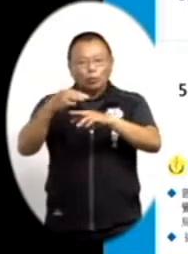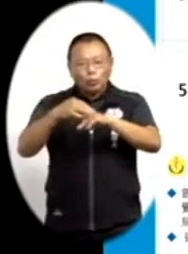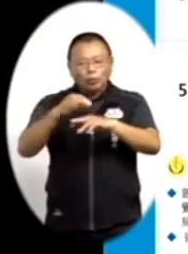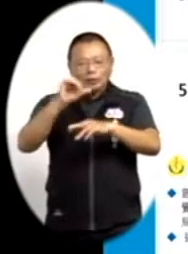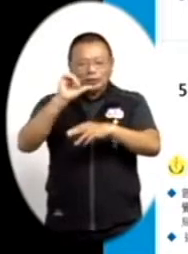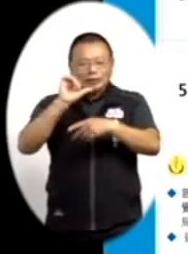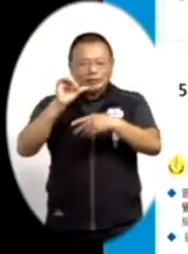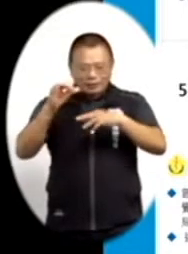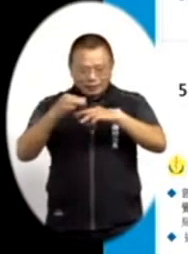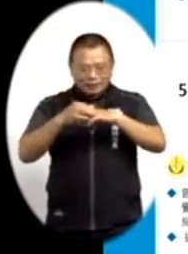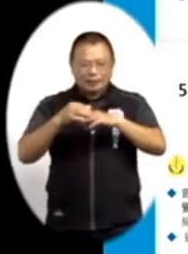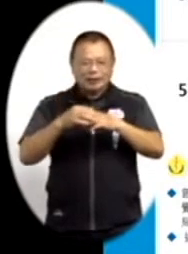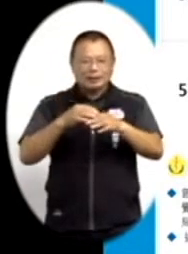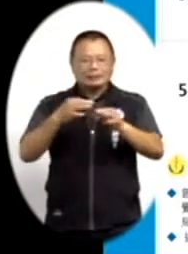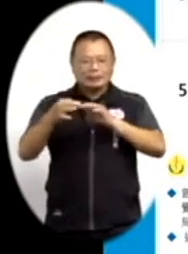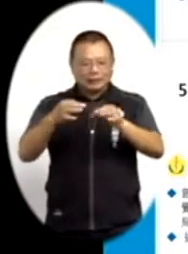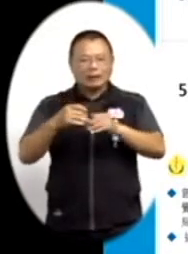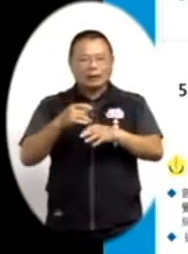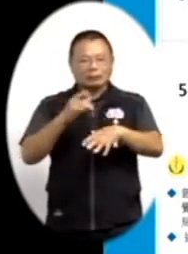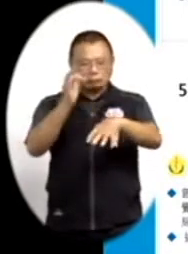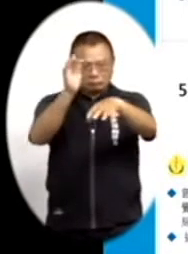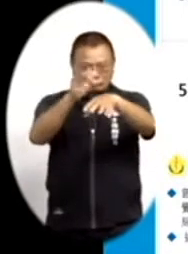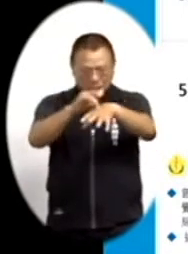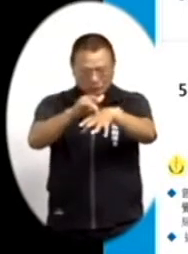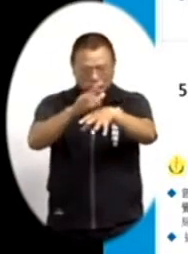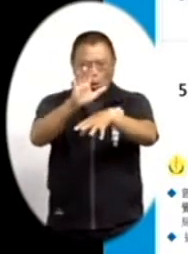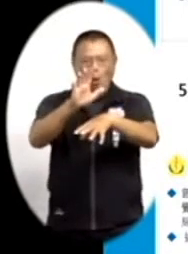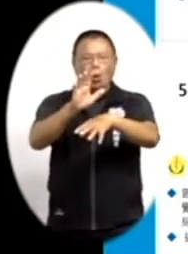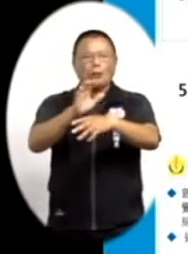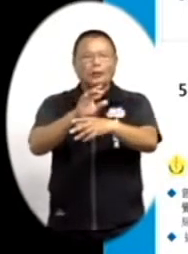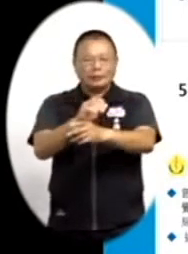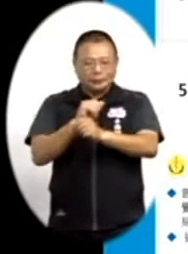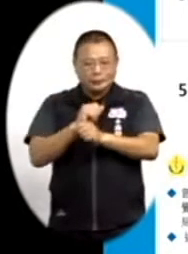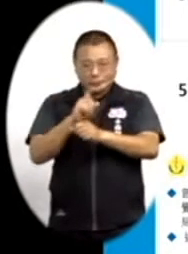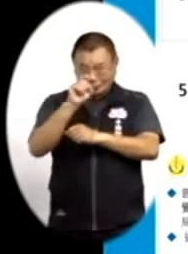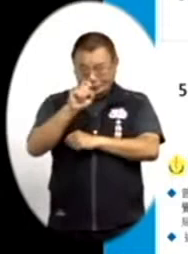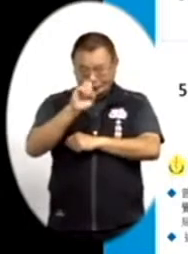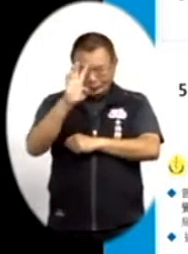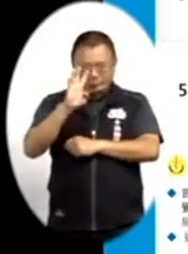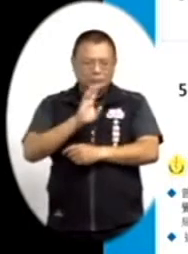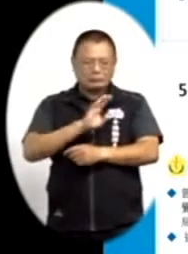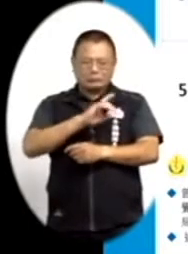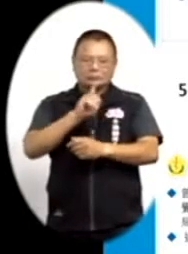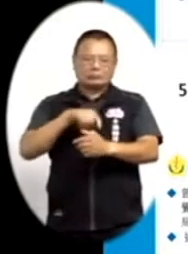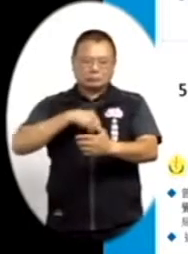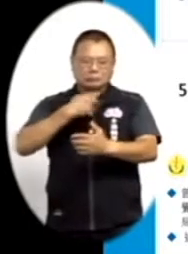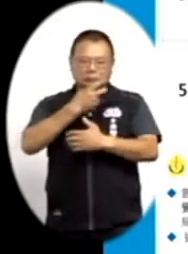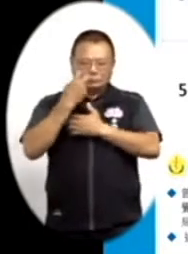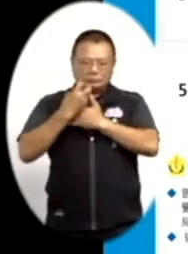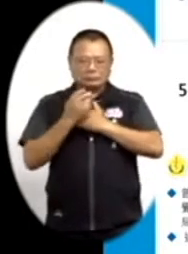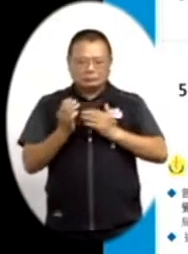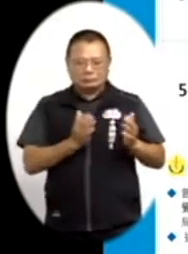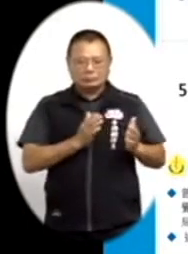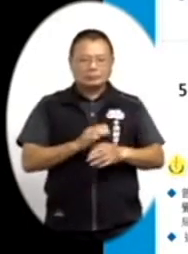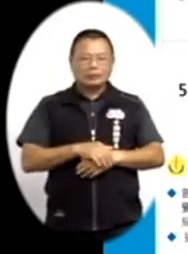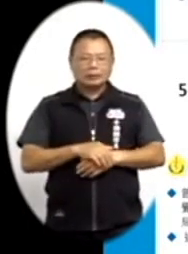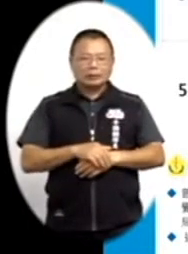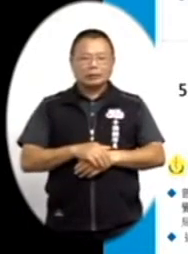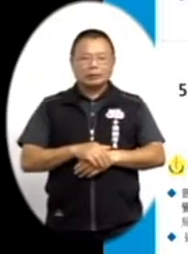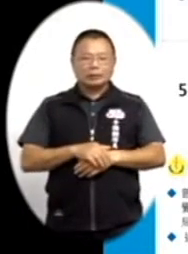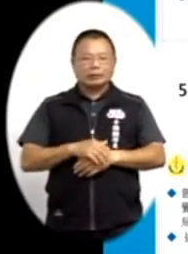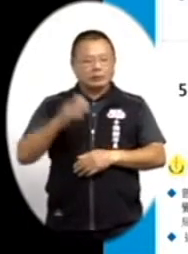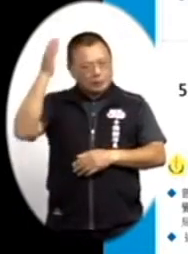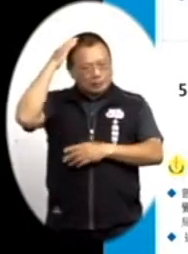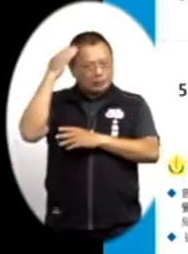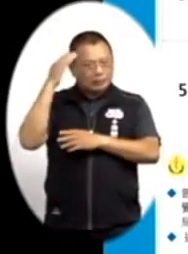哦，那你要拜托你稍微要注意一下，你14天要自主管理哦哈。那地点是在 B 头乡